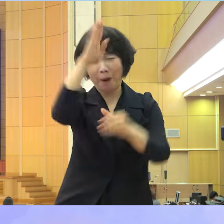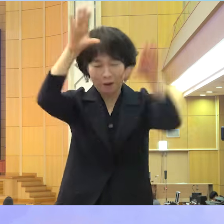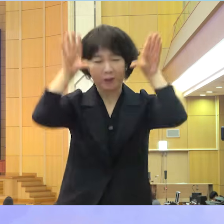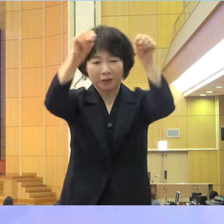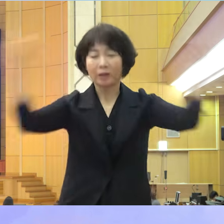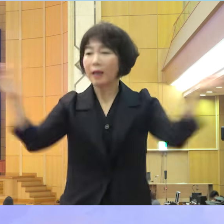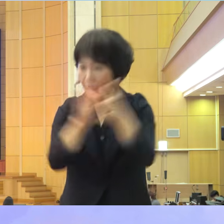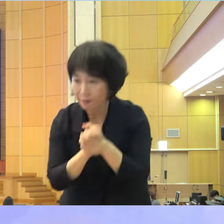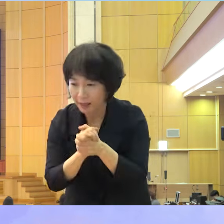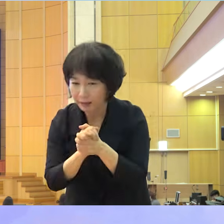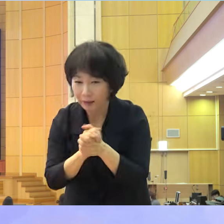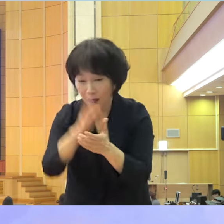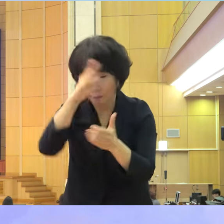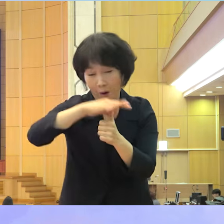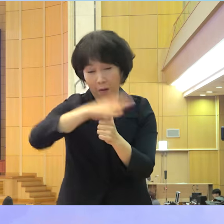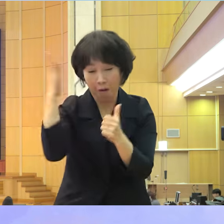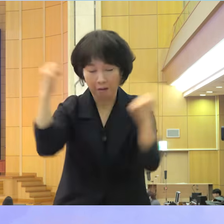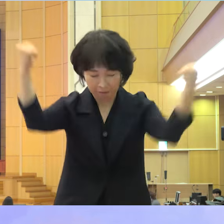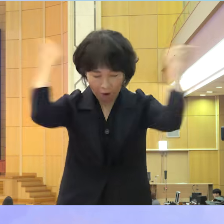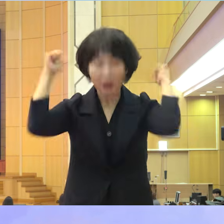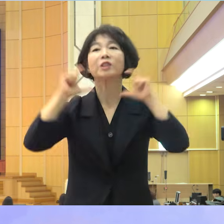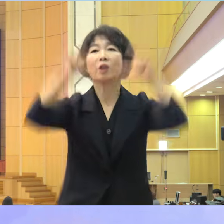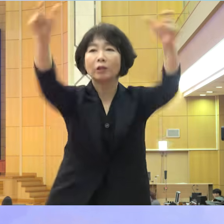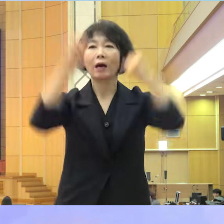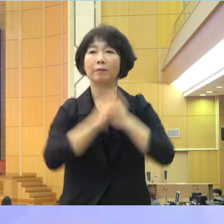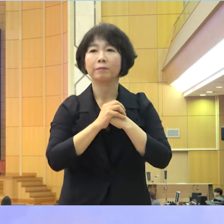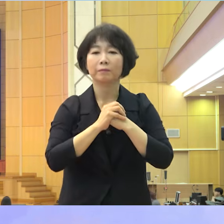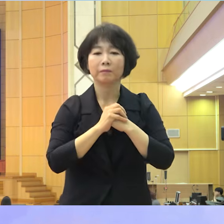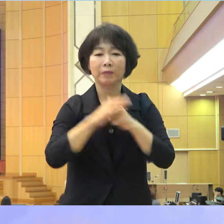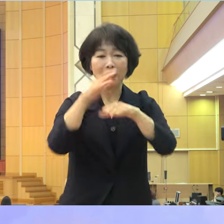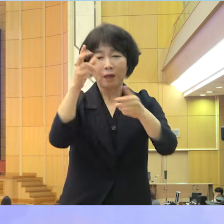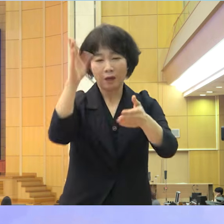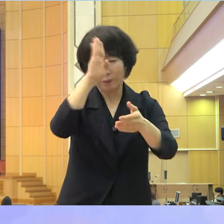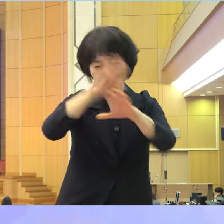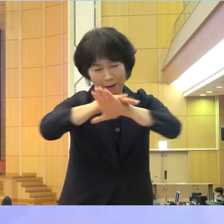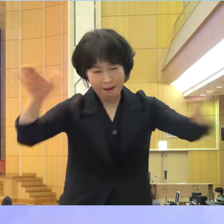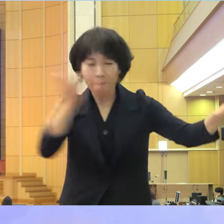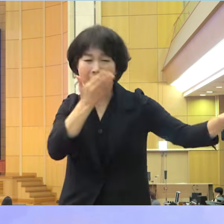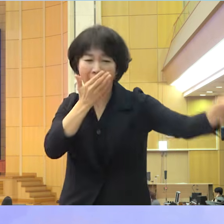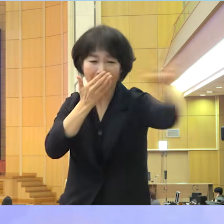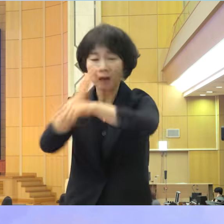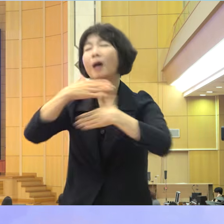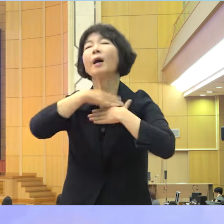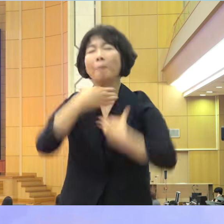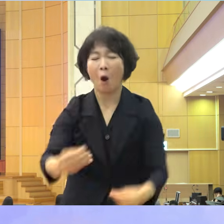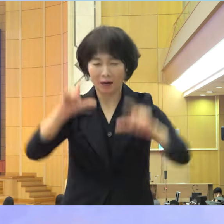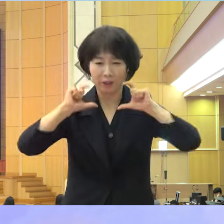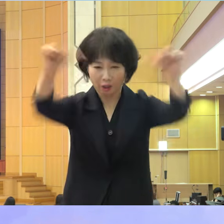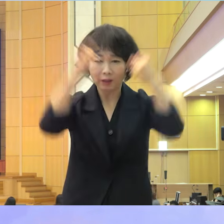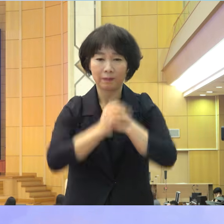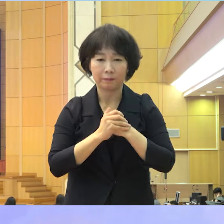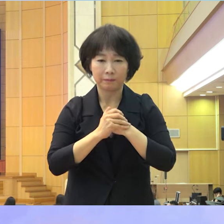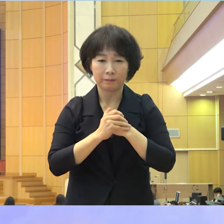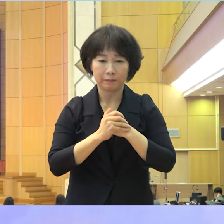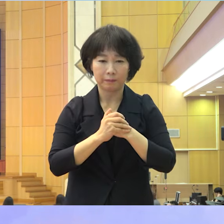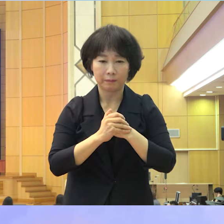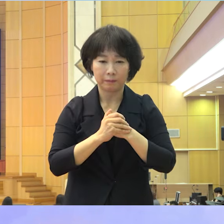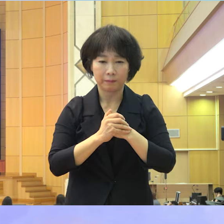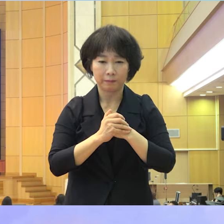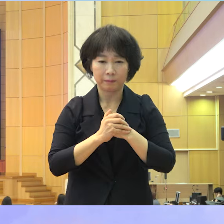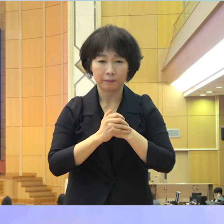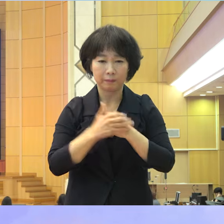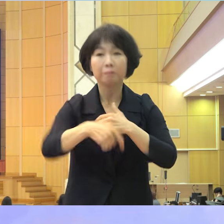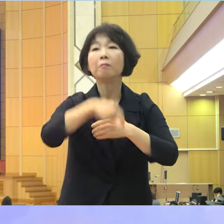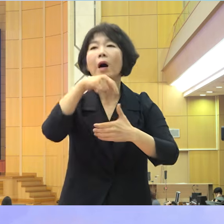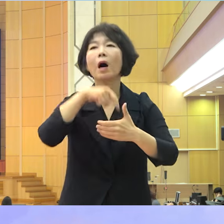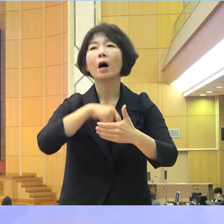깨끗함을 받으라, 병에서 놓일지어다, 풀어질지어다, 평안할지어다.